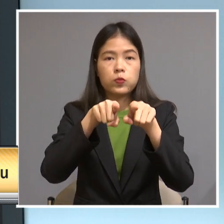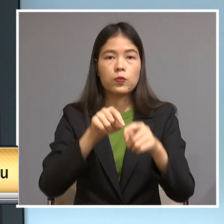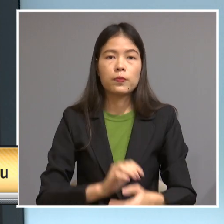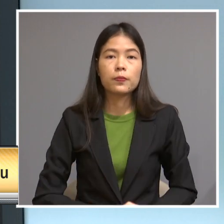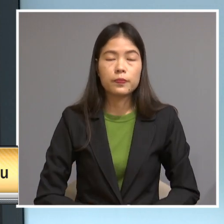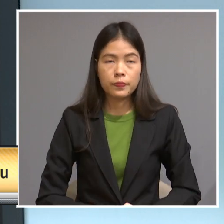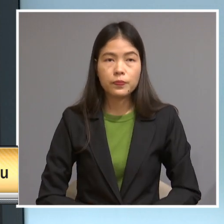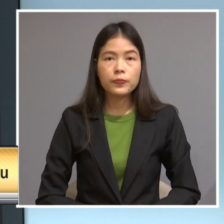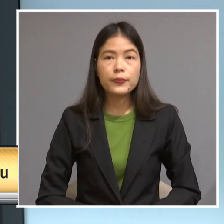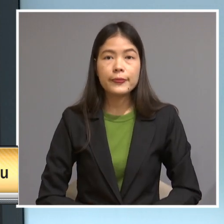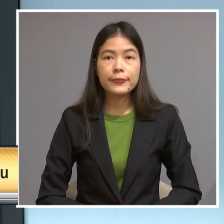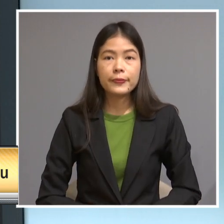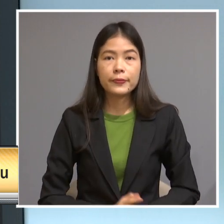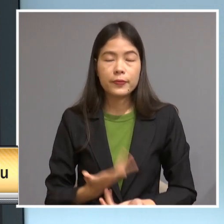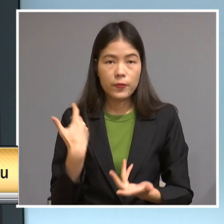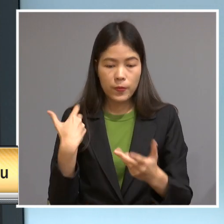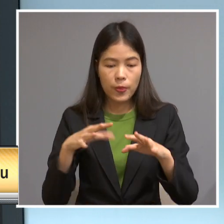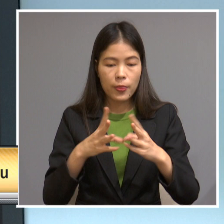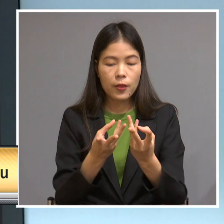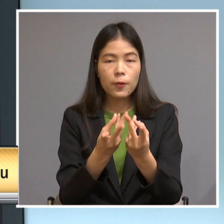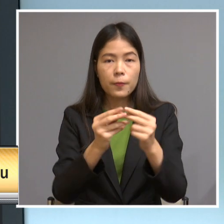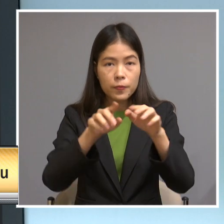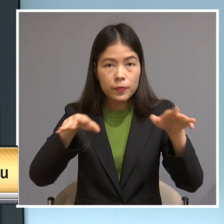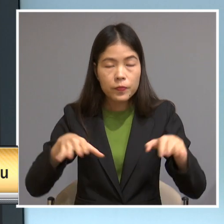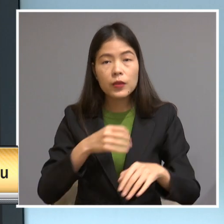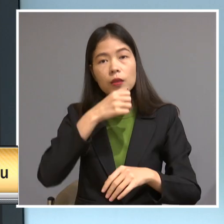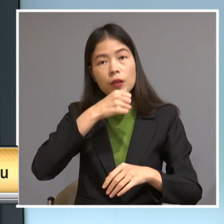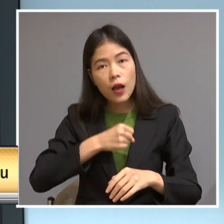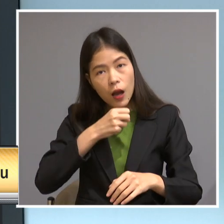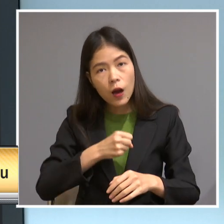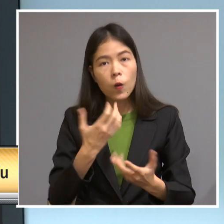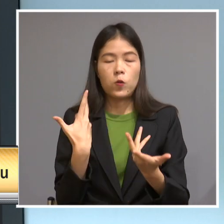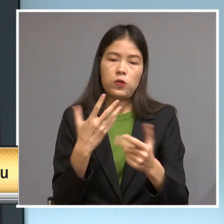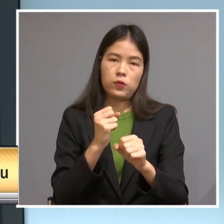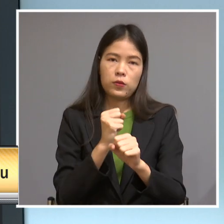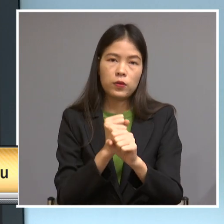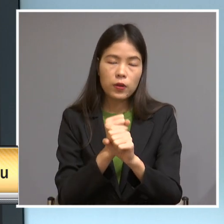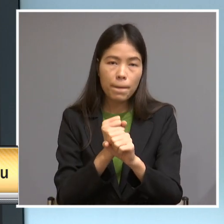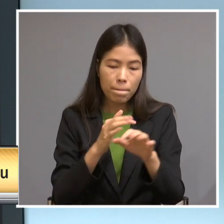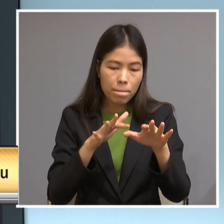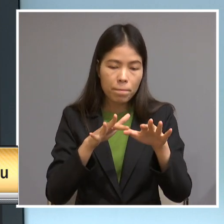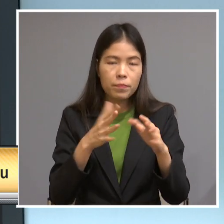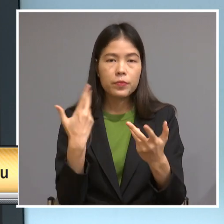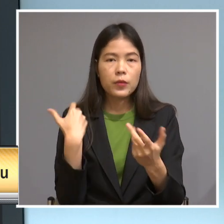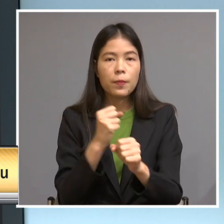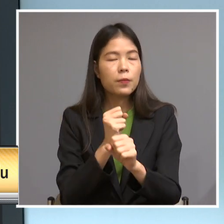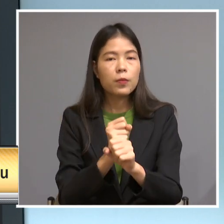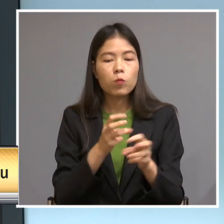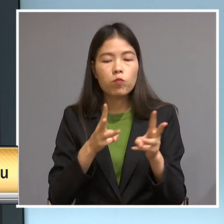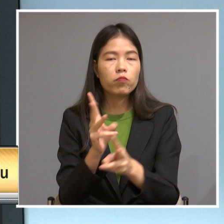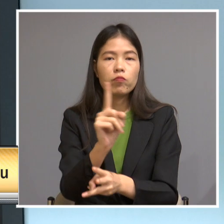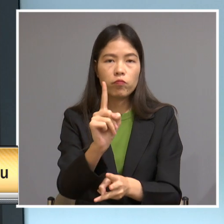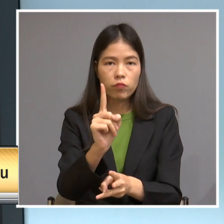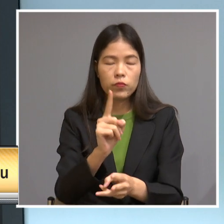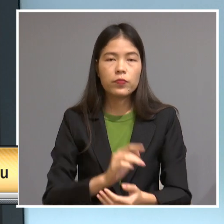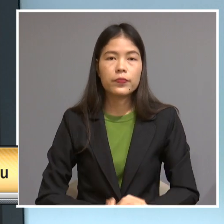เรื่องของพืนที่เก่าถ้เอาขยัตตกคร sued when you primeiraอันนี่จะเปนทอสาโครงการท